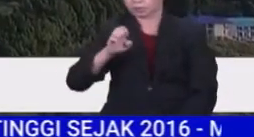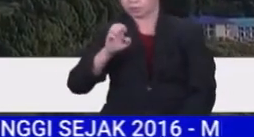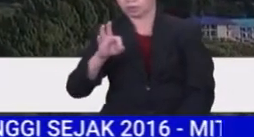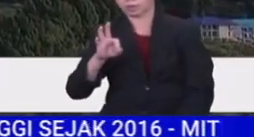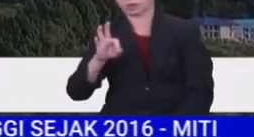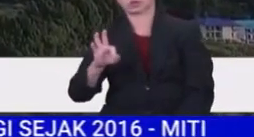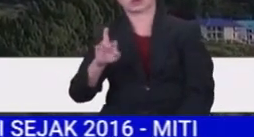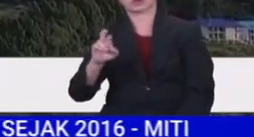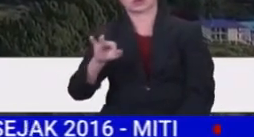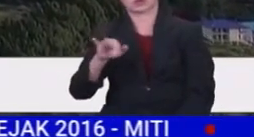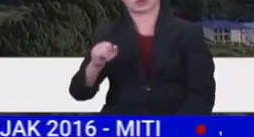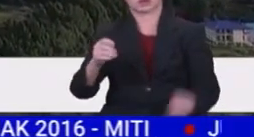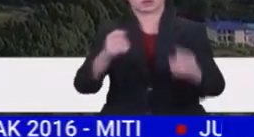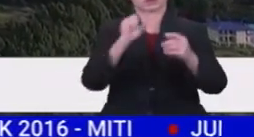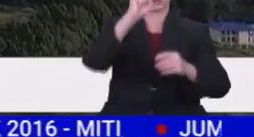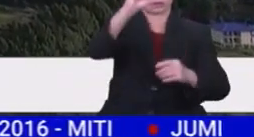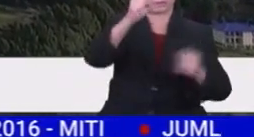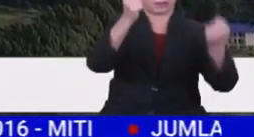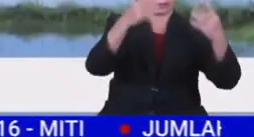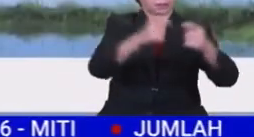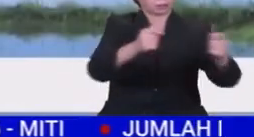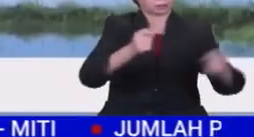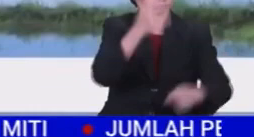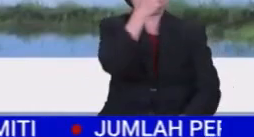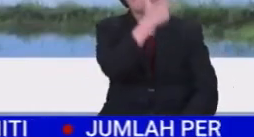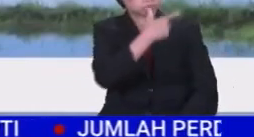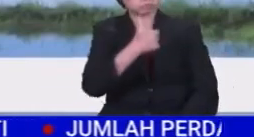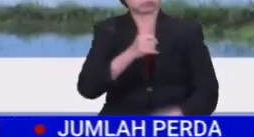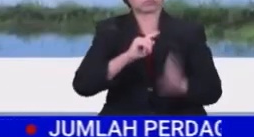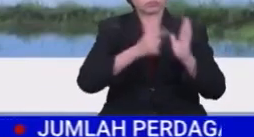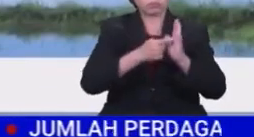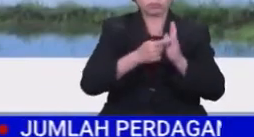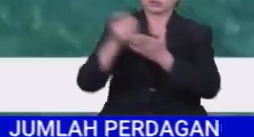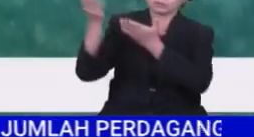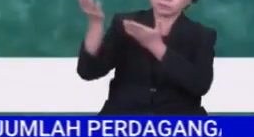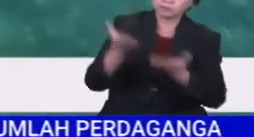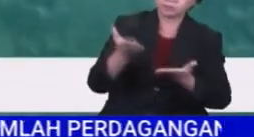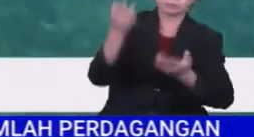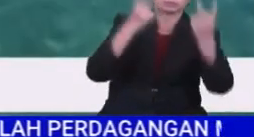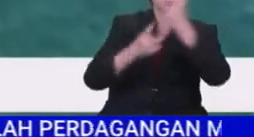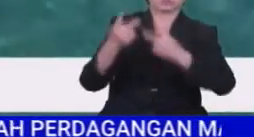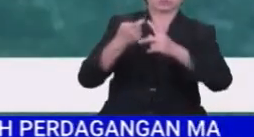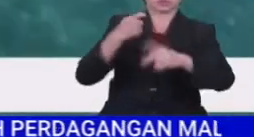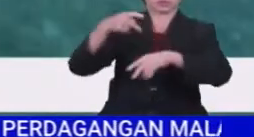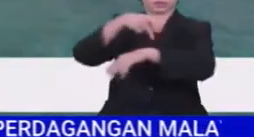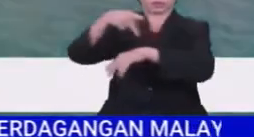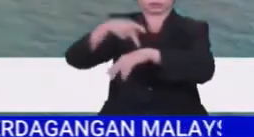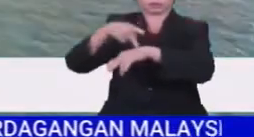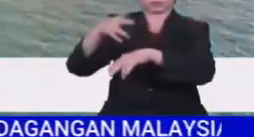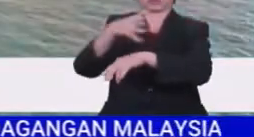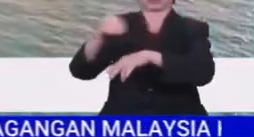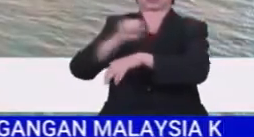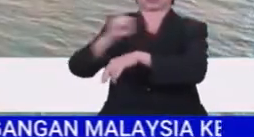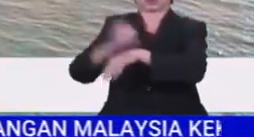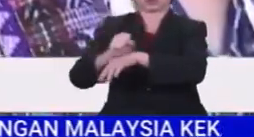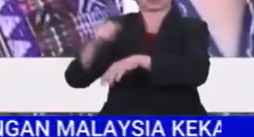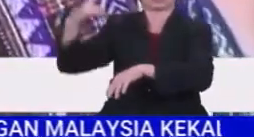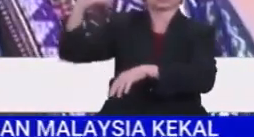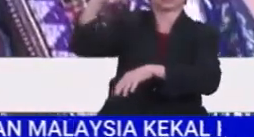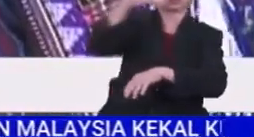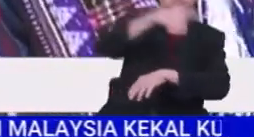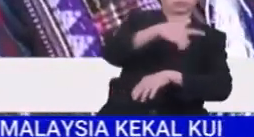Sabah memiliki banyak lokasi pelancongan menarik mulai menerima kedatangan pelancong dari negara Filipina dan Singapura